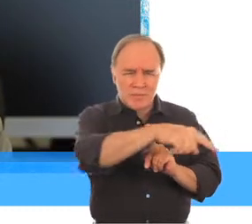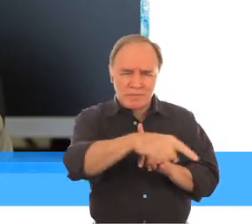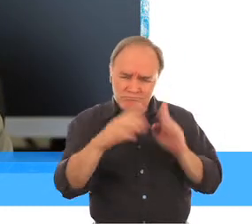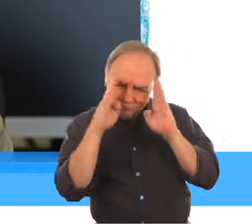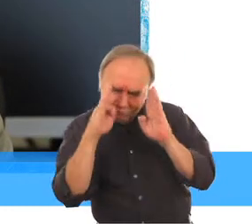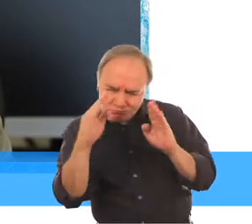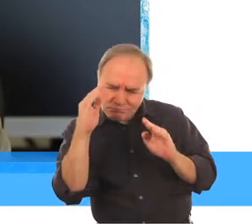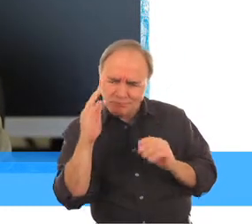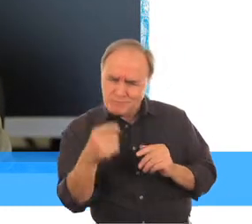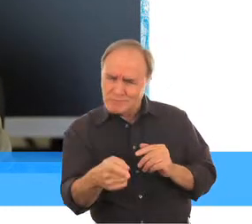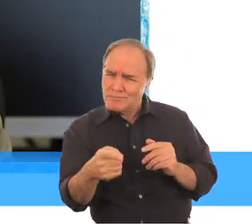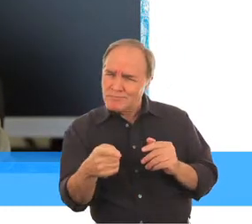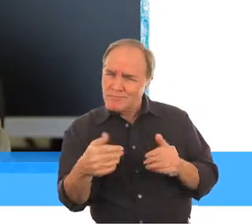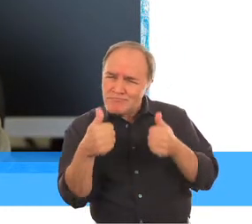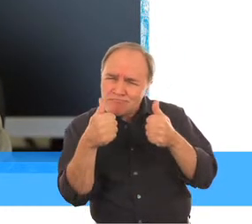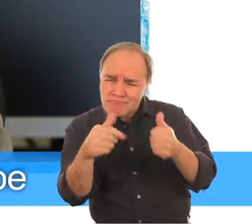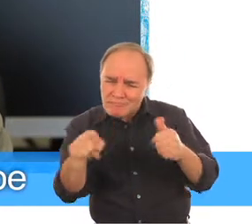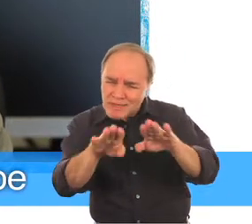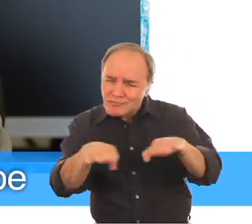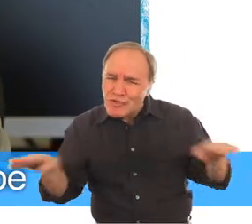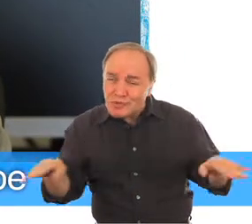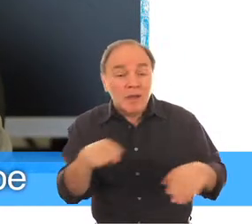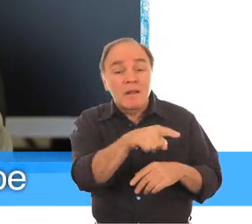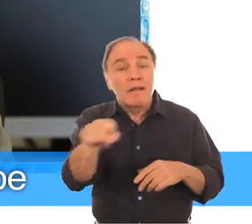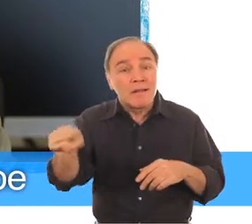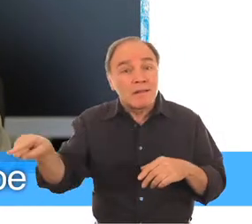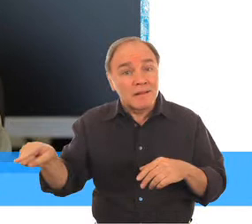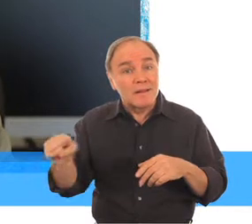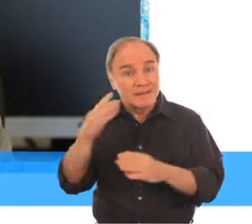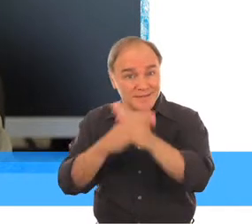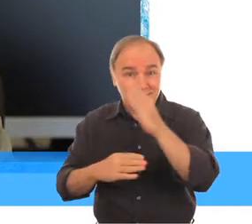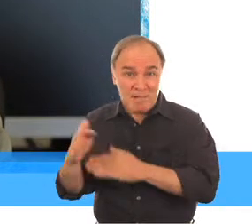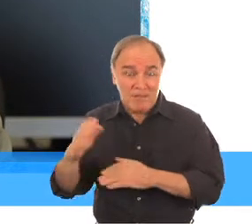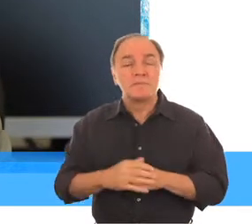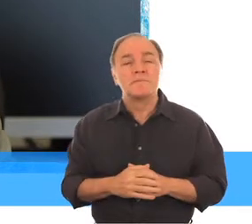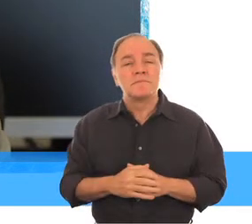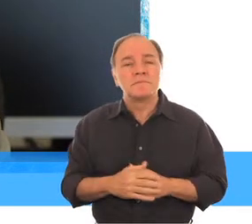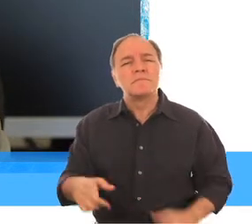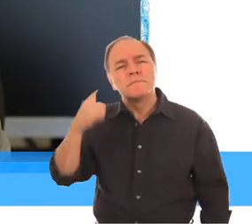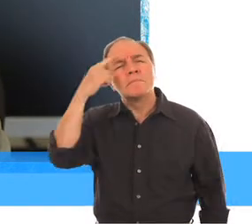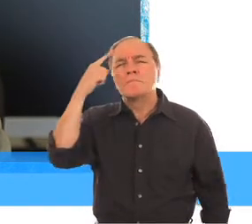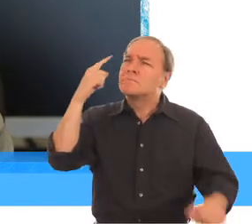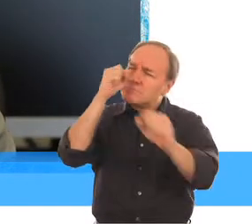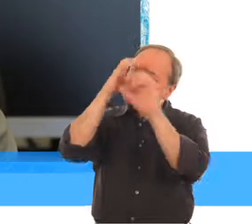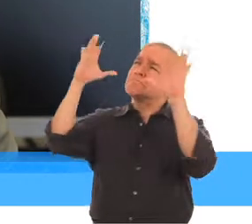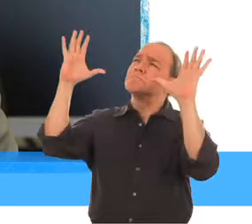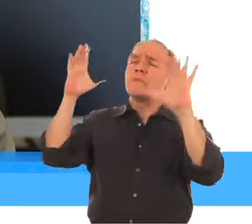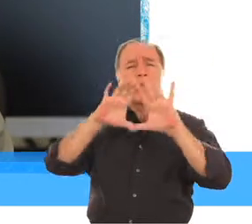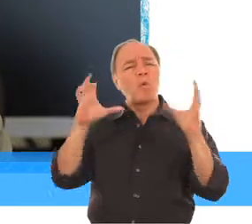Je suis heureux de l'occasion qui m'est offerte de vous parler d'une question qui nous préoccupe ou devrait beaucoup nous préoccuper, les enfants